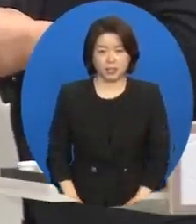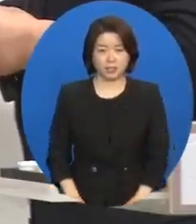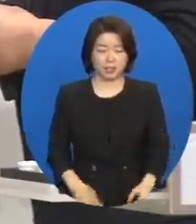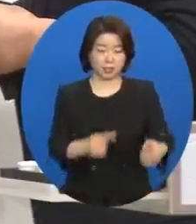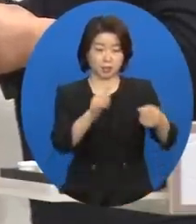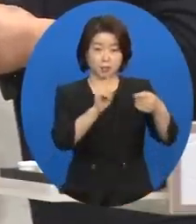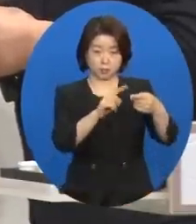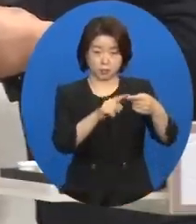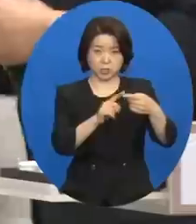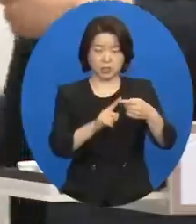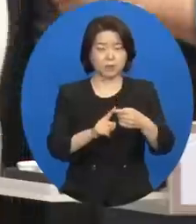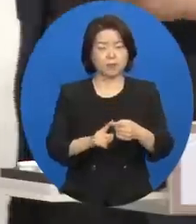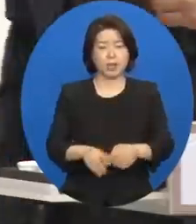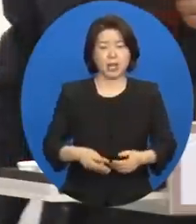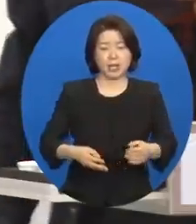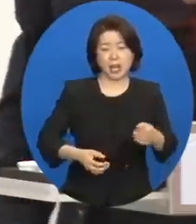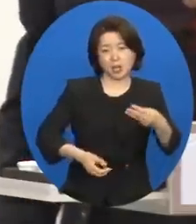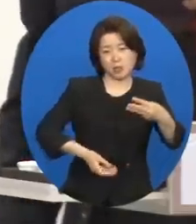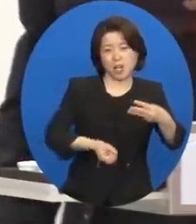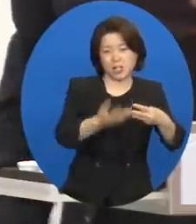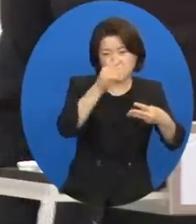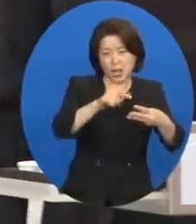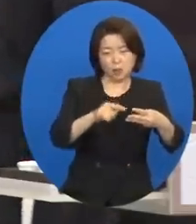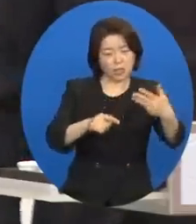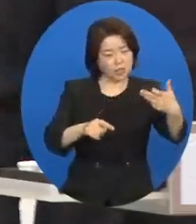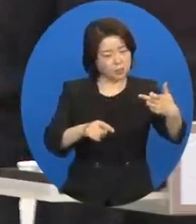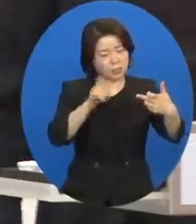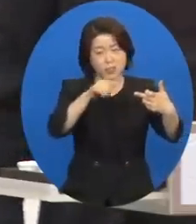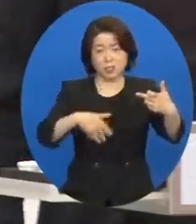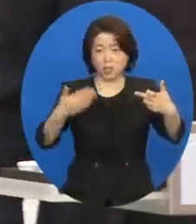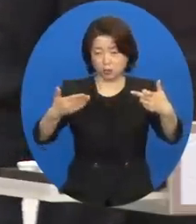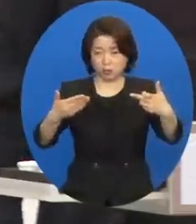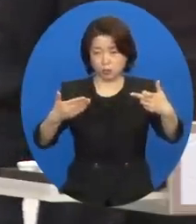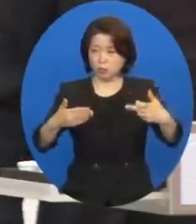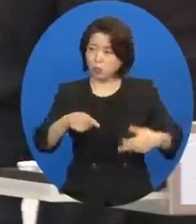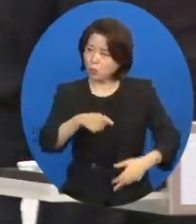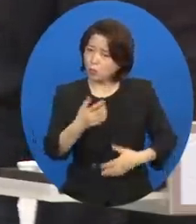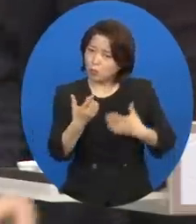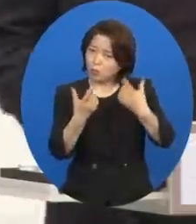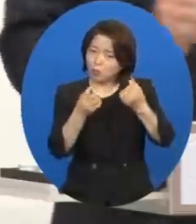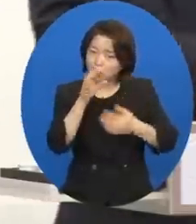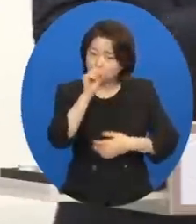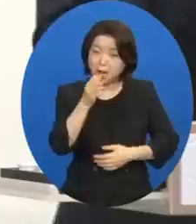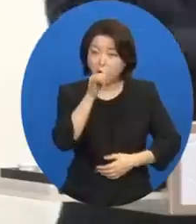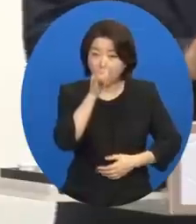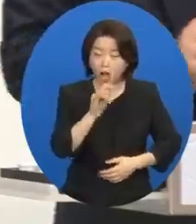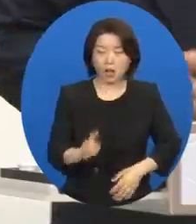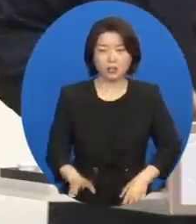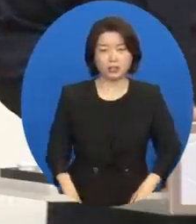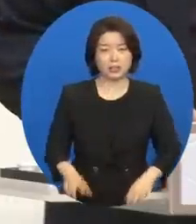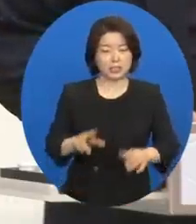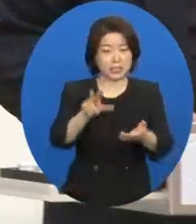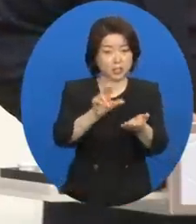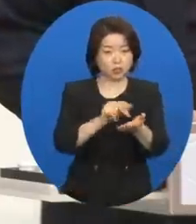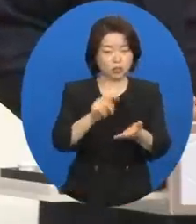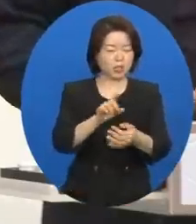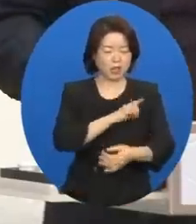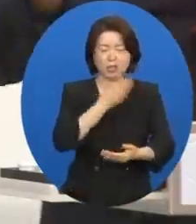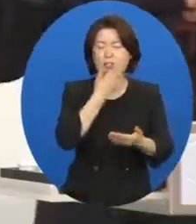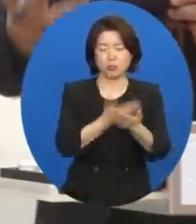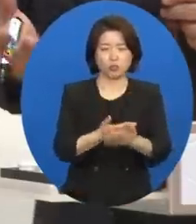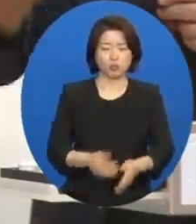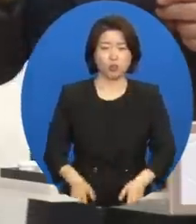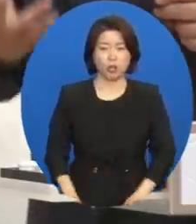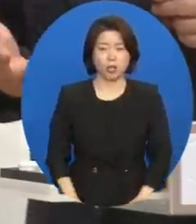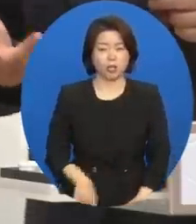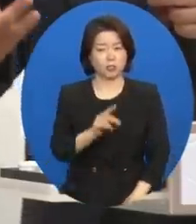9절에 성경이 이런 말이 이렇게 많았나 하고 깜짝 놀라실 거예요. 왜냐하면 이 주제가 가장 중요한 주제거든요. 그런데